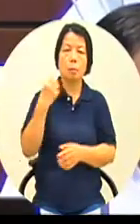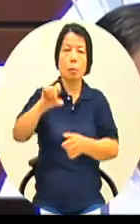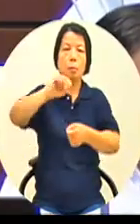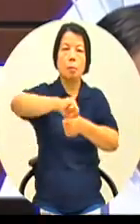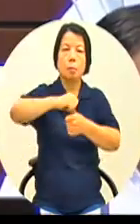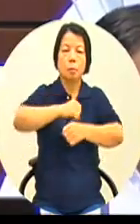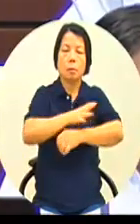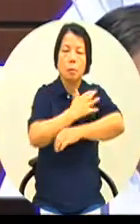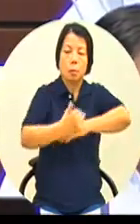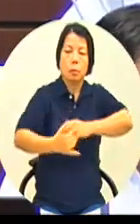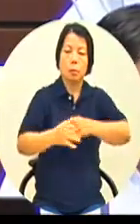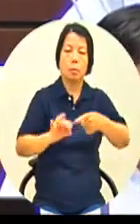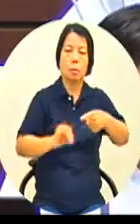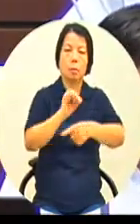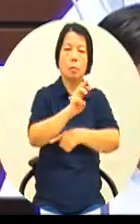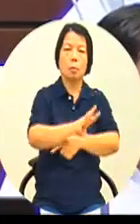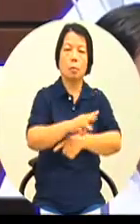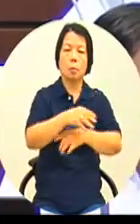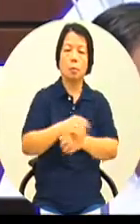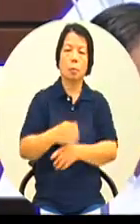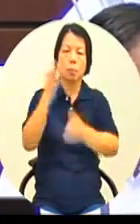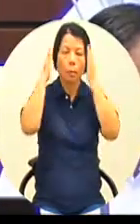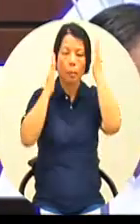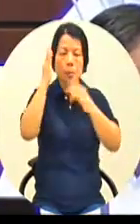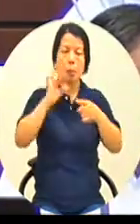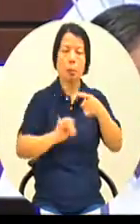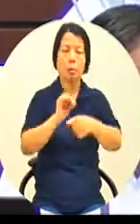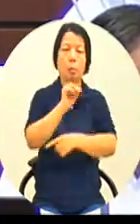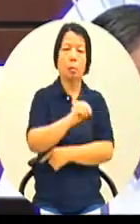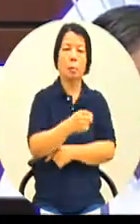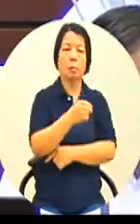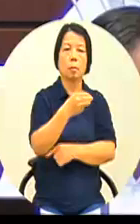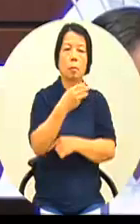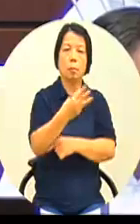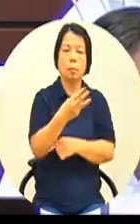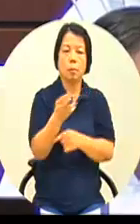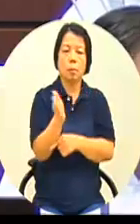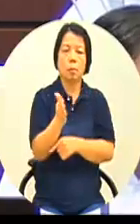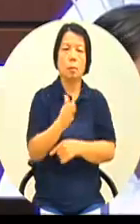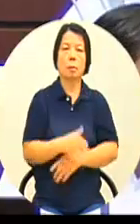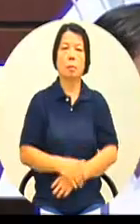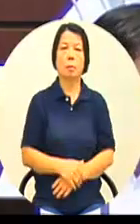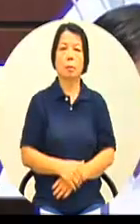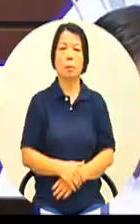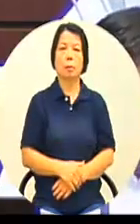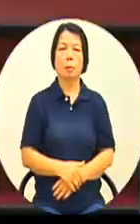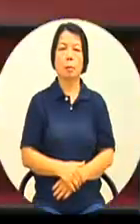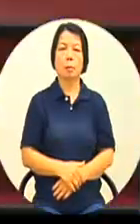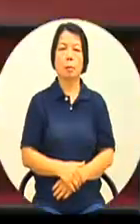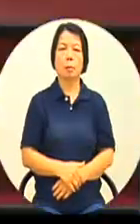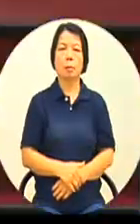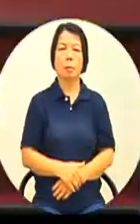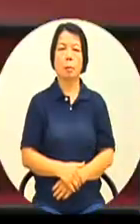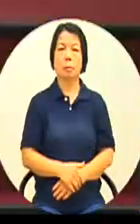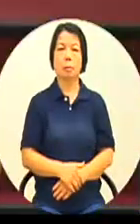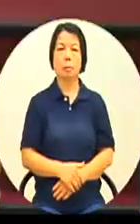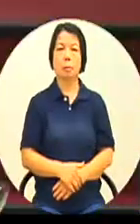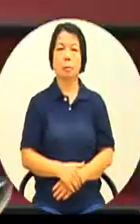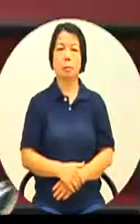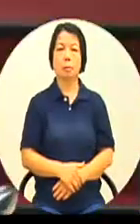加30%。啊，那马来西亚是增加20%到接近30%。 马来西亚啦，吼，